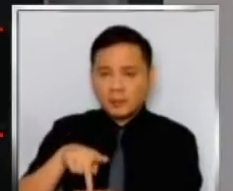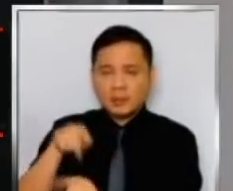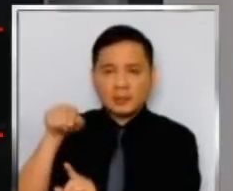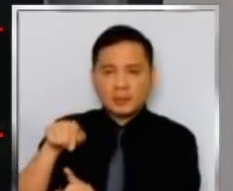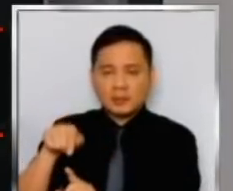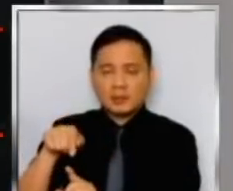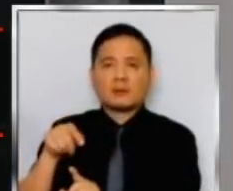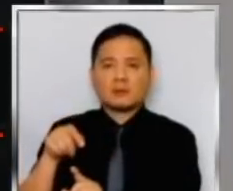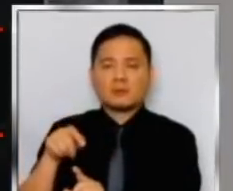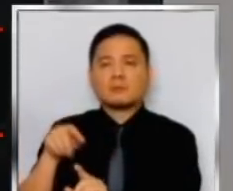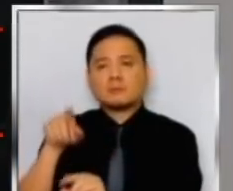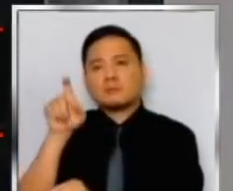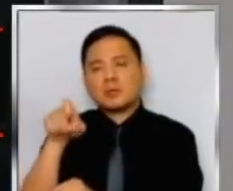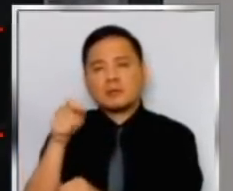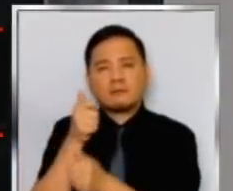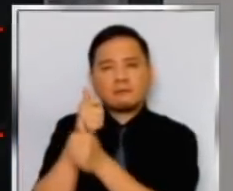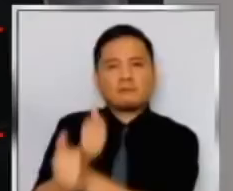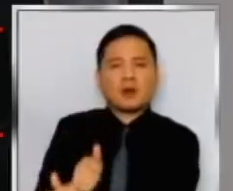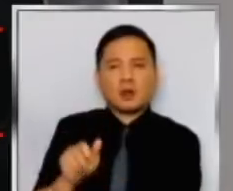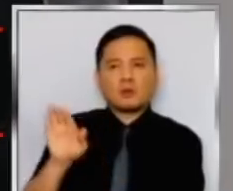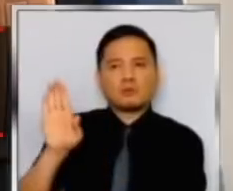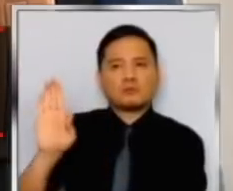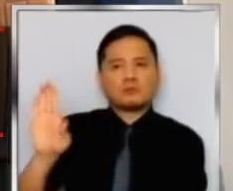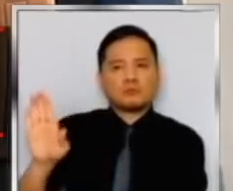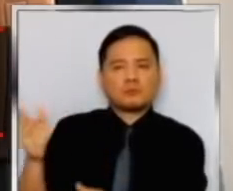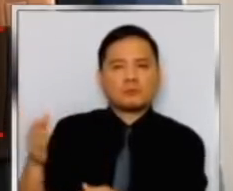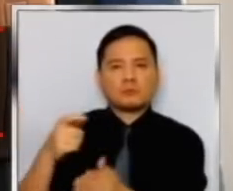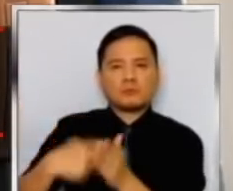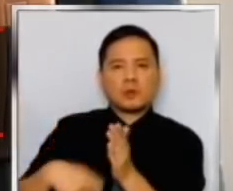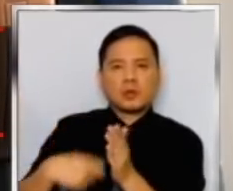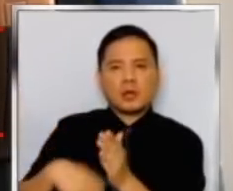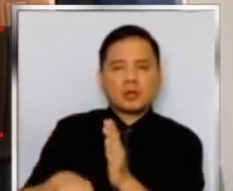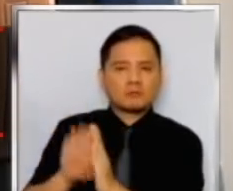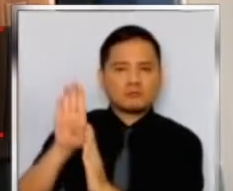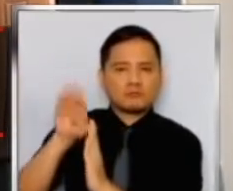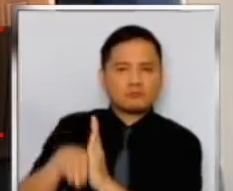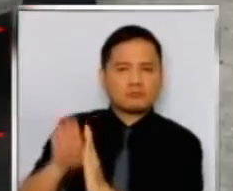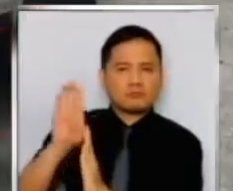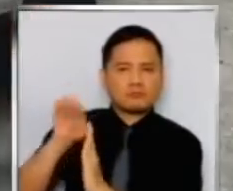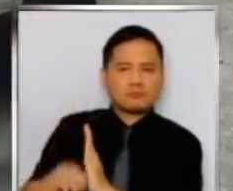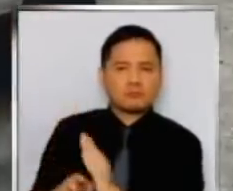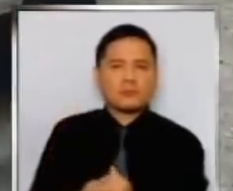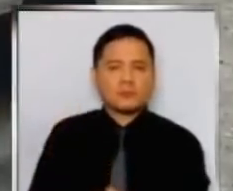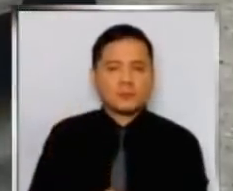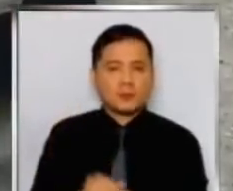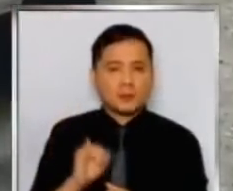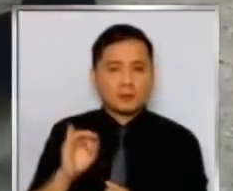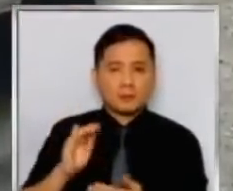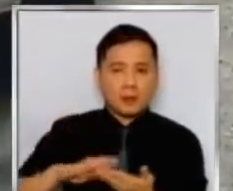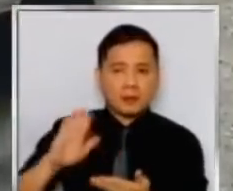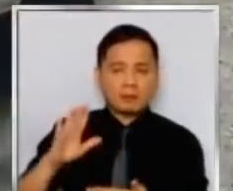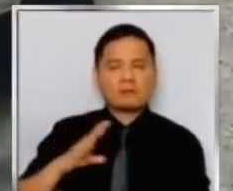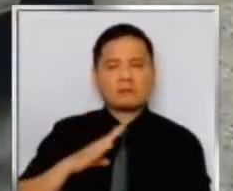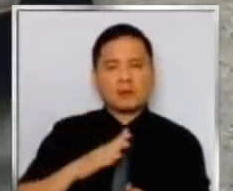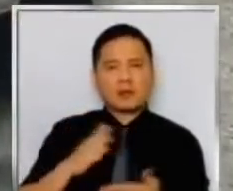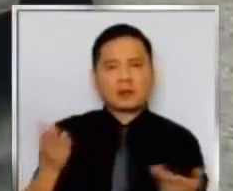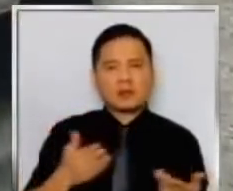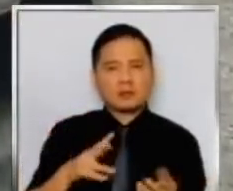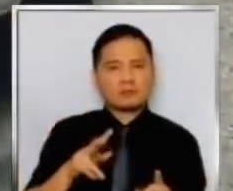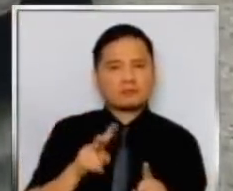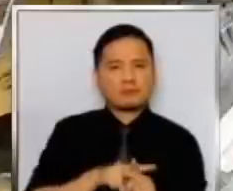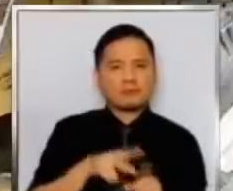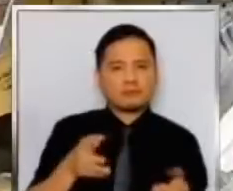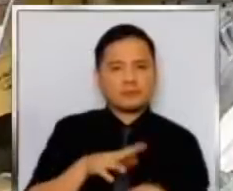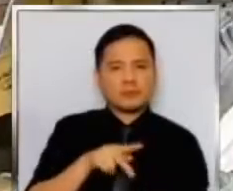niya yung pagbaba ng presyo sa domestic pump price. Kahit mahal niya pa nakuha. Dismayado naman ang transport group na